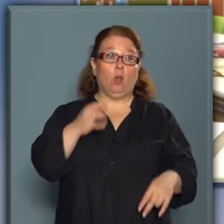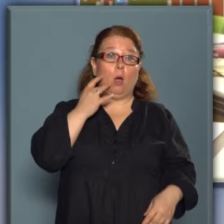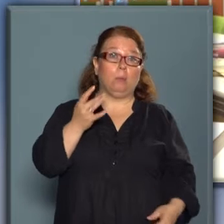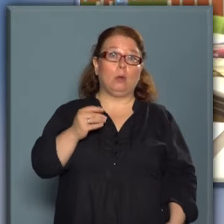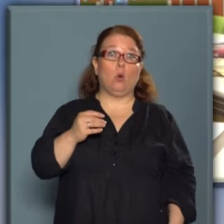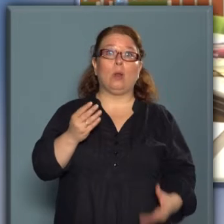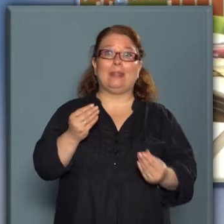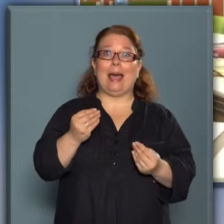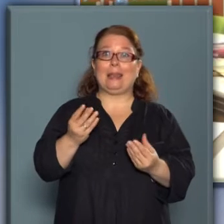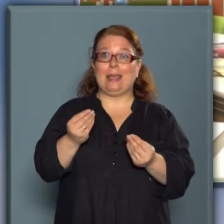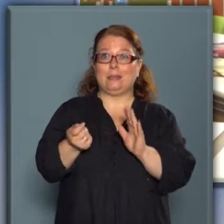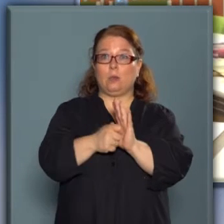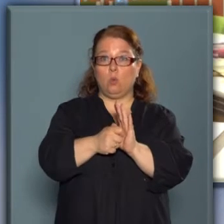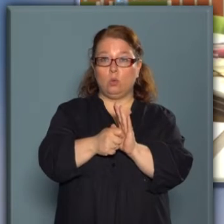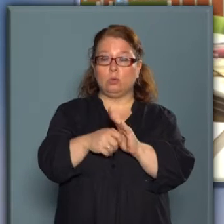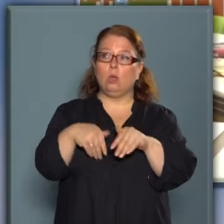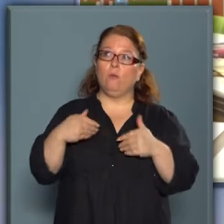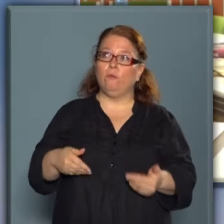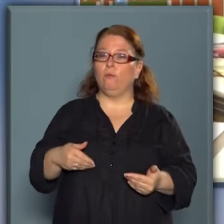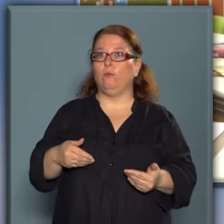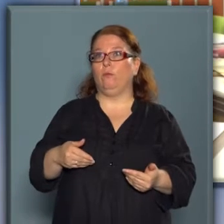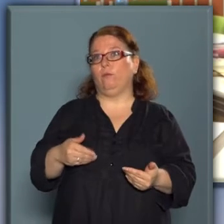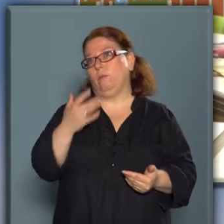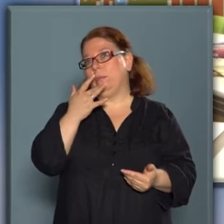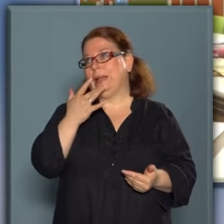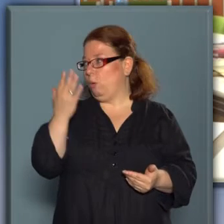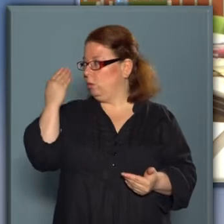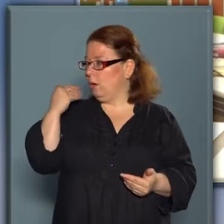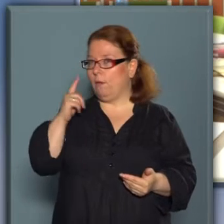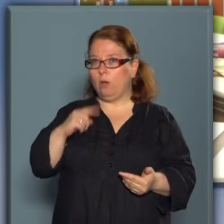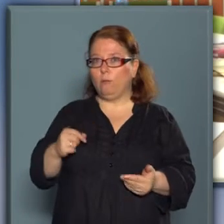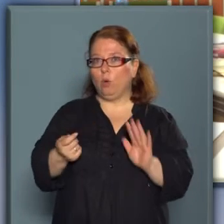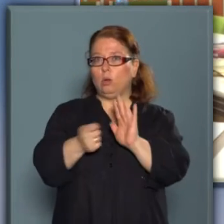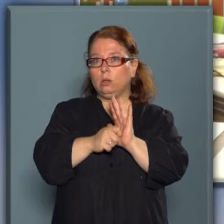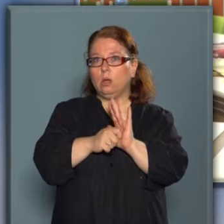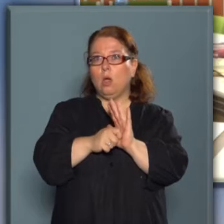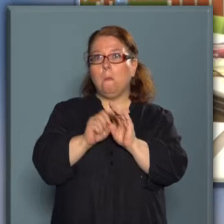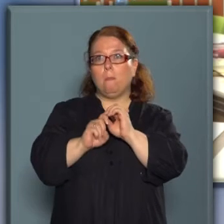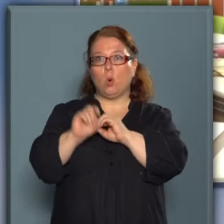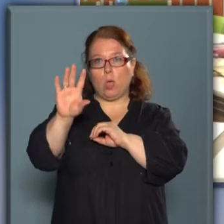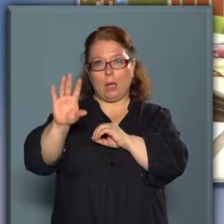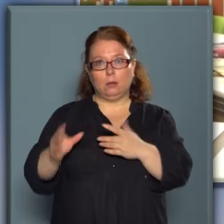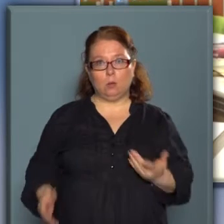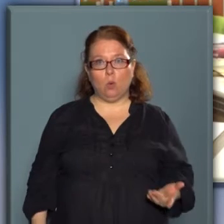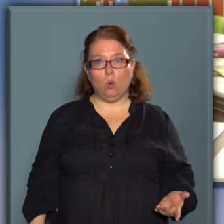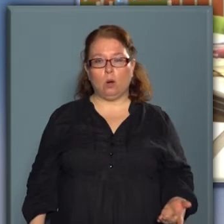amikor egy tárgyi eszközt veszünk, ilyen volt tavaly, hogy vettünk egy